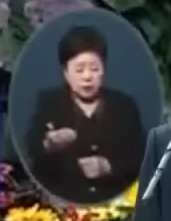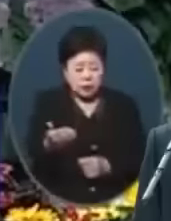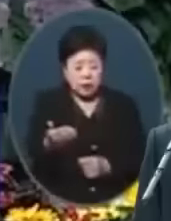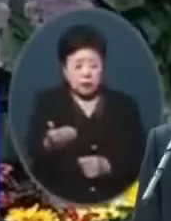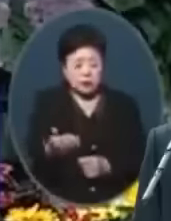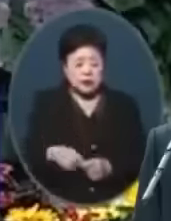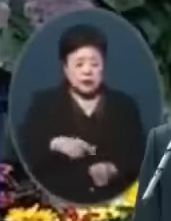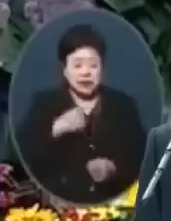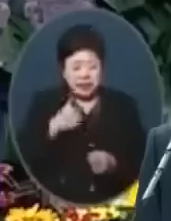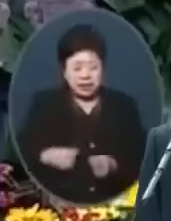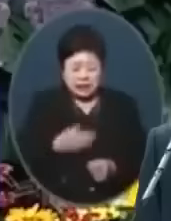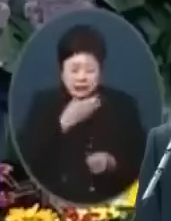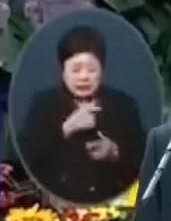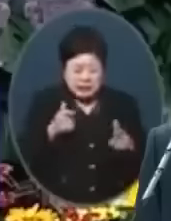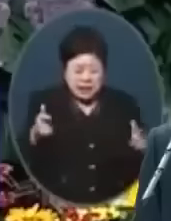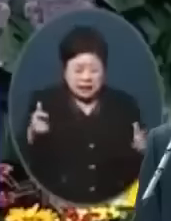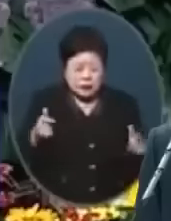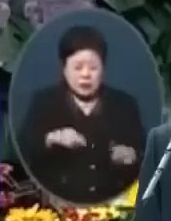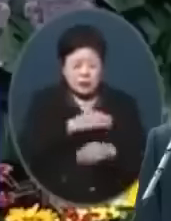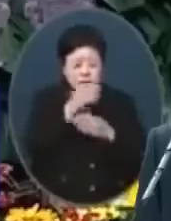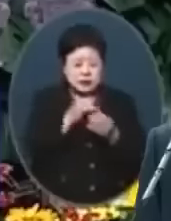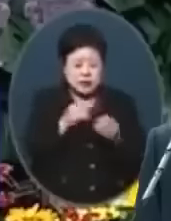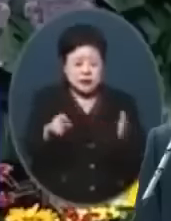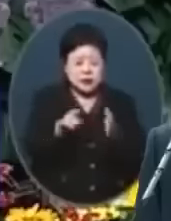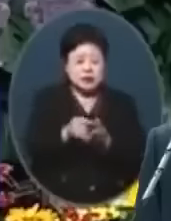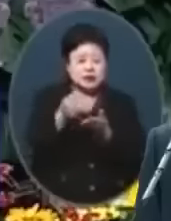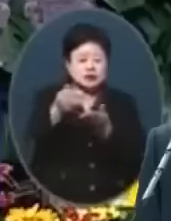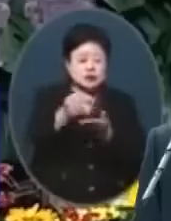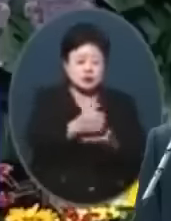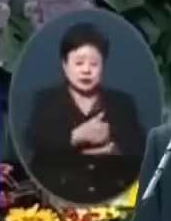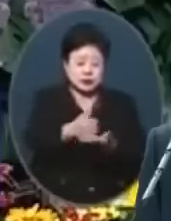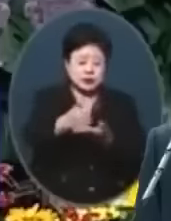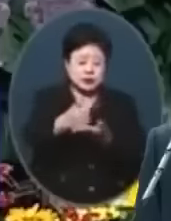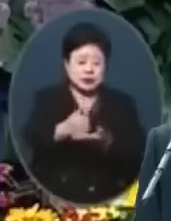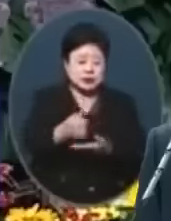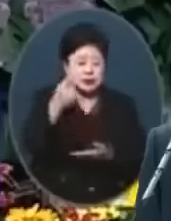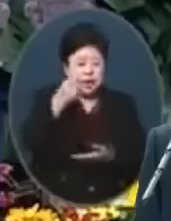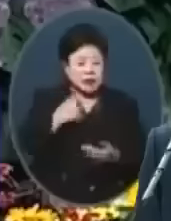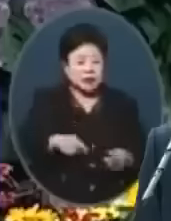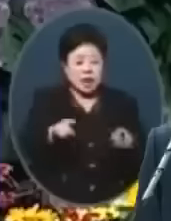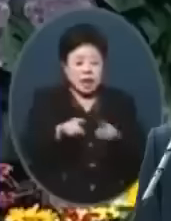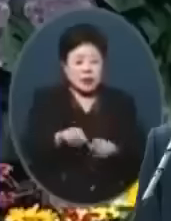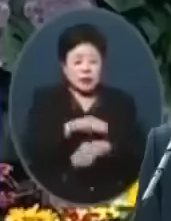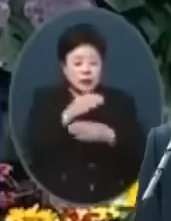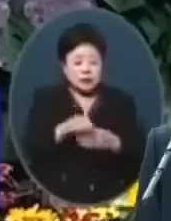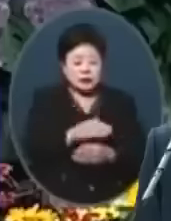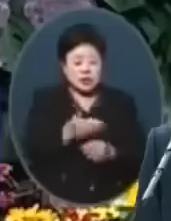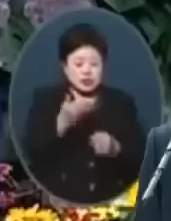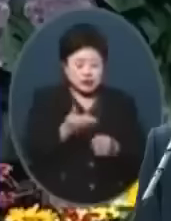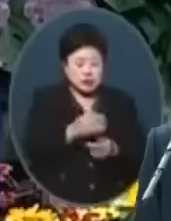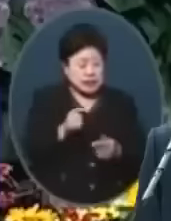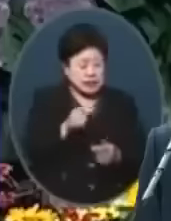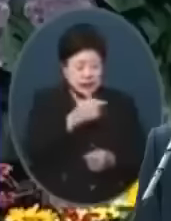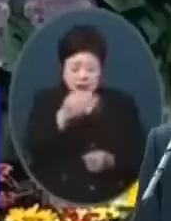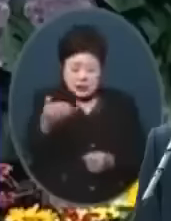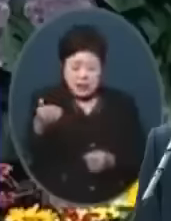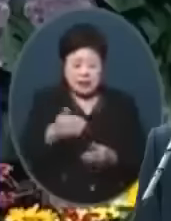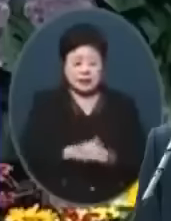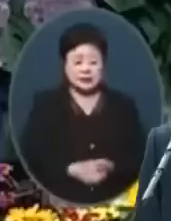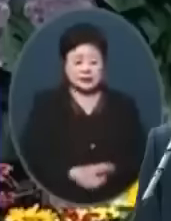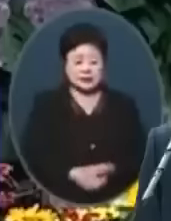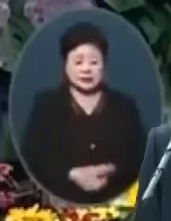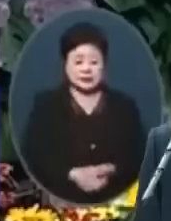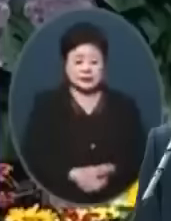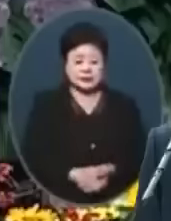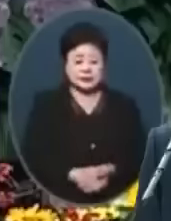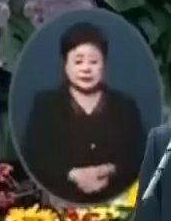대적하리요? 자기 아들을 아끼지 아니하시고 우리 모든 사람을 위하여 내어주시니가 어찌 그 아들과 함께 모든 것을 우리에게 주시지 아니하겠느냐?